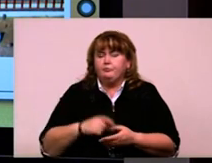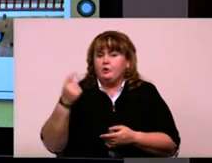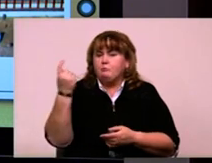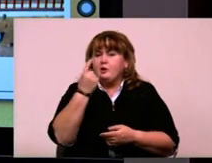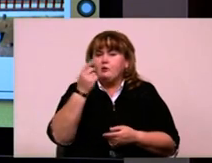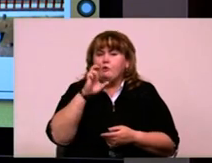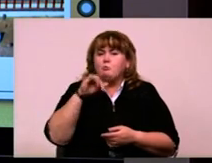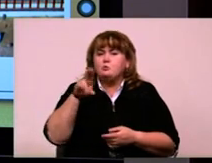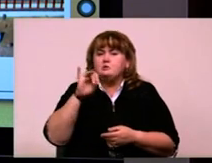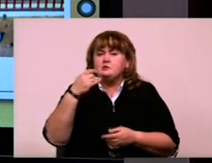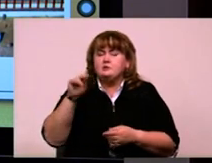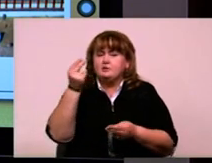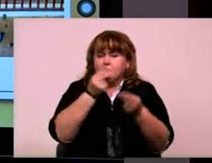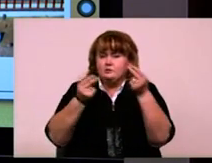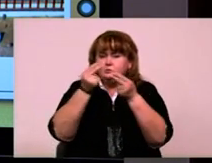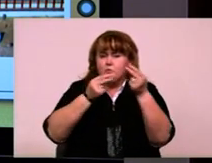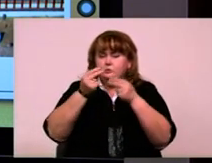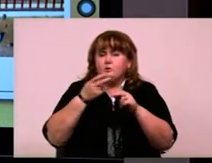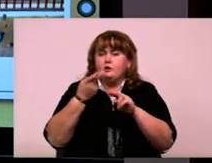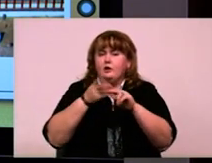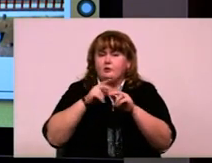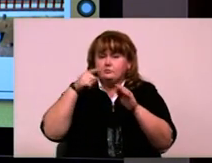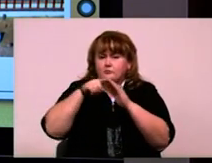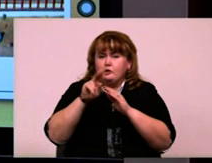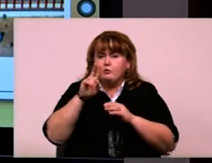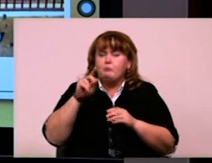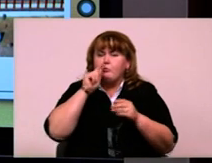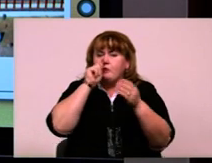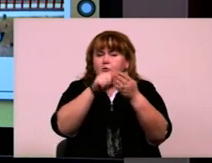Первые буддийские изображения именно в Пэкче